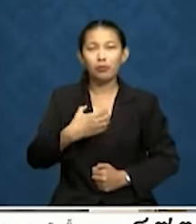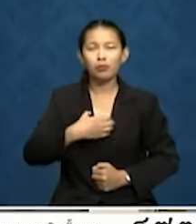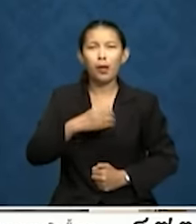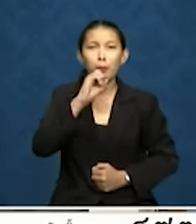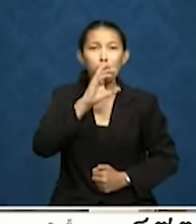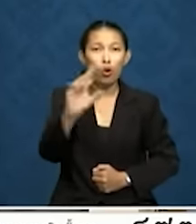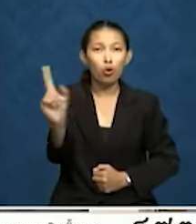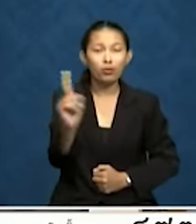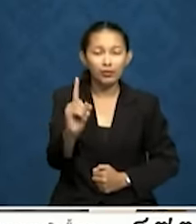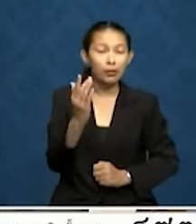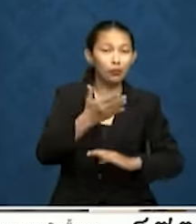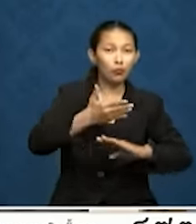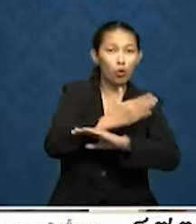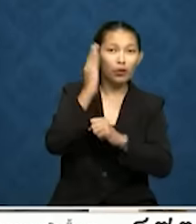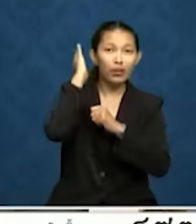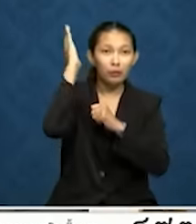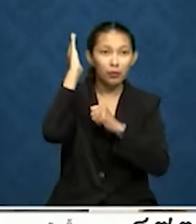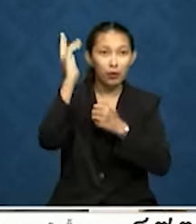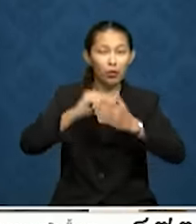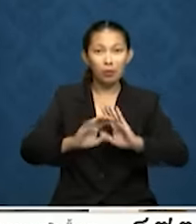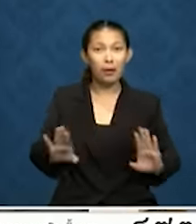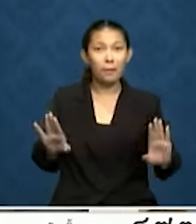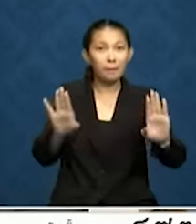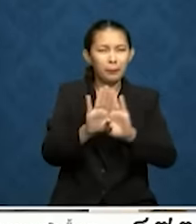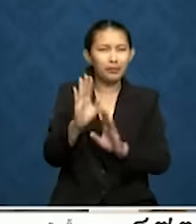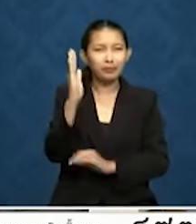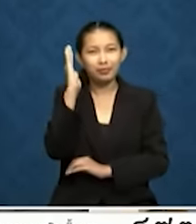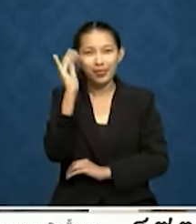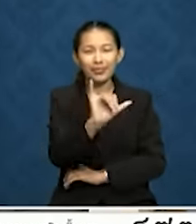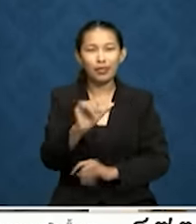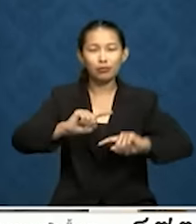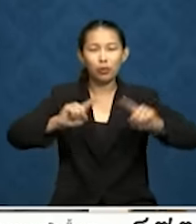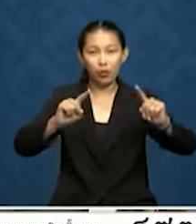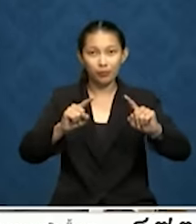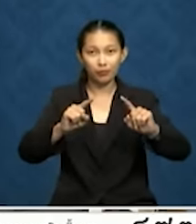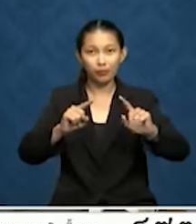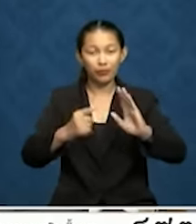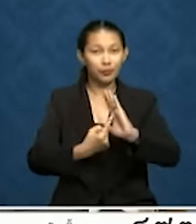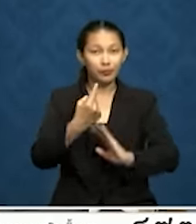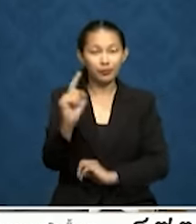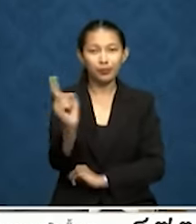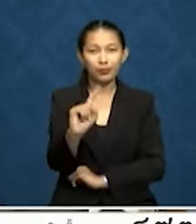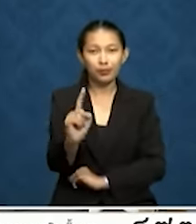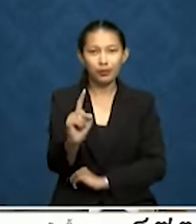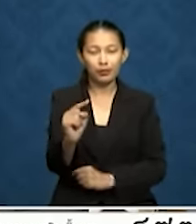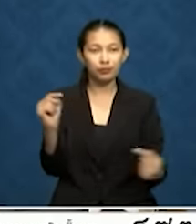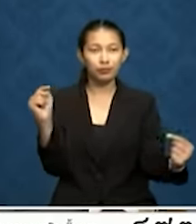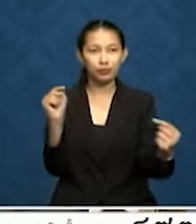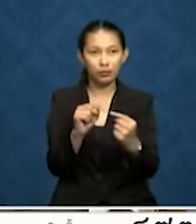นี้ครับก่อนที่จะอภิปรายต่อไปยังไม่ปิดแสดงความคิดในประการแรกนั้นในเรื่